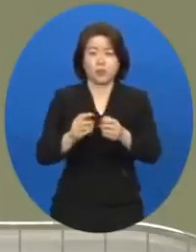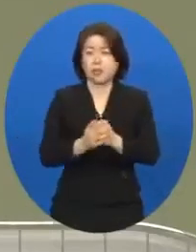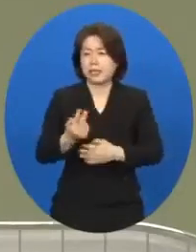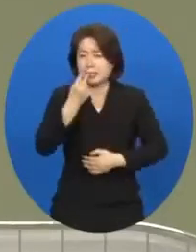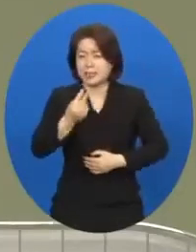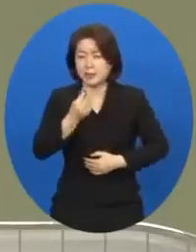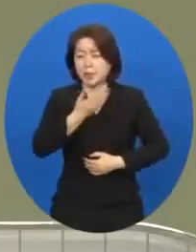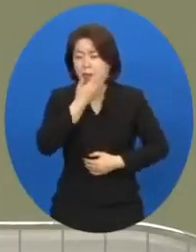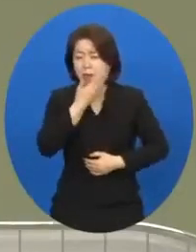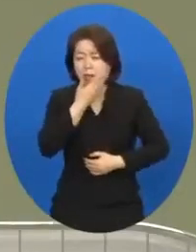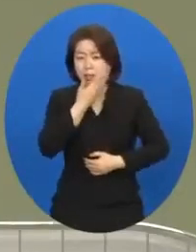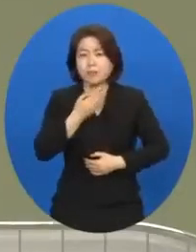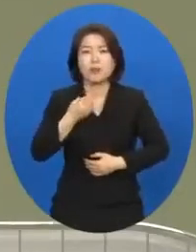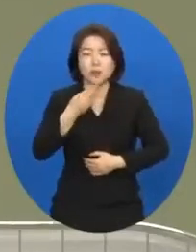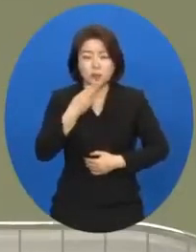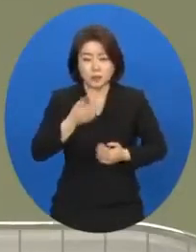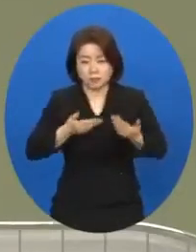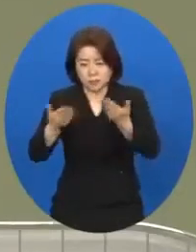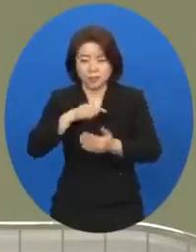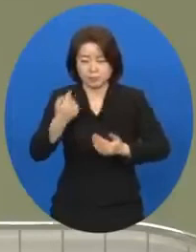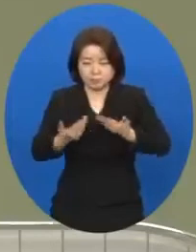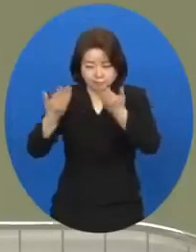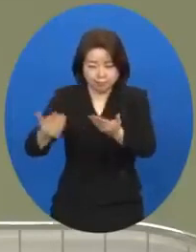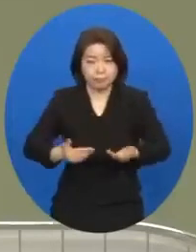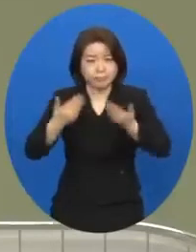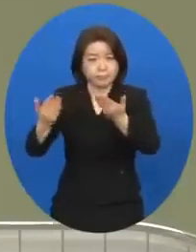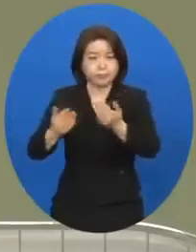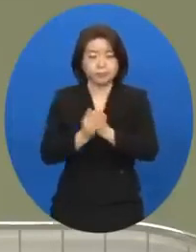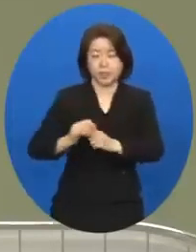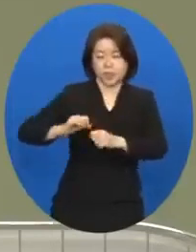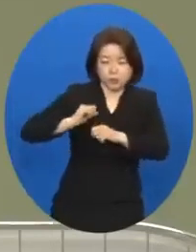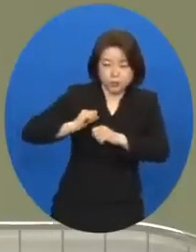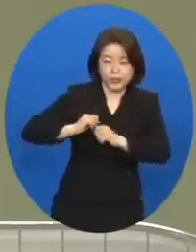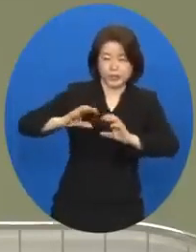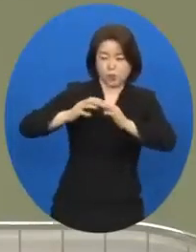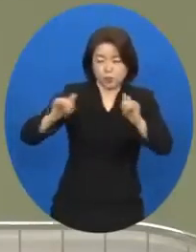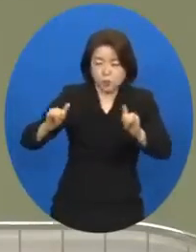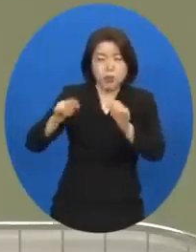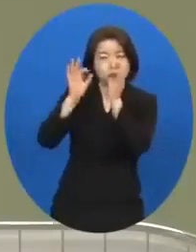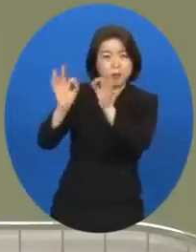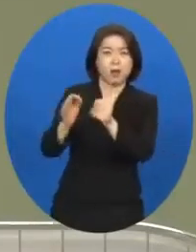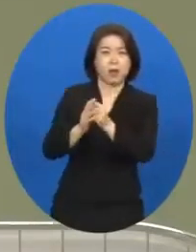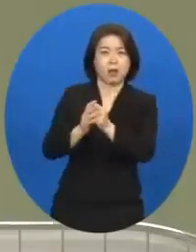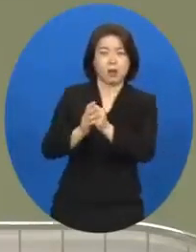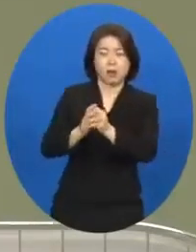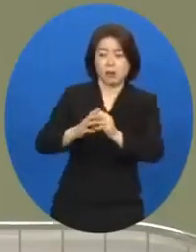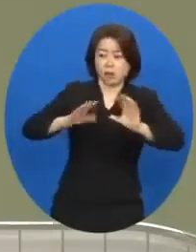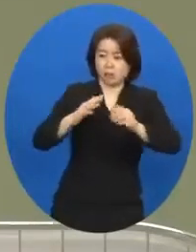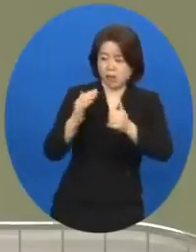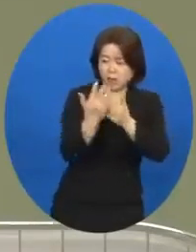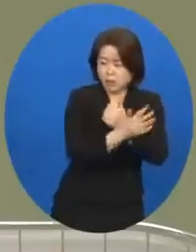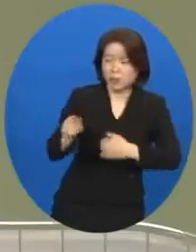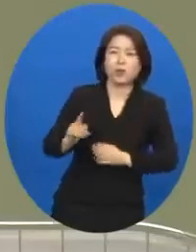그냥 아낌없이 내어놓는 그 우크라이나 군인들, 국민들을 봅니다. 나라를 지켜야 되니까.